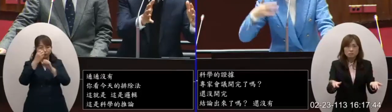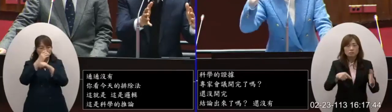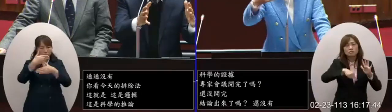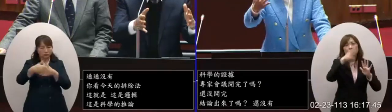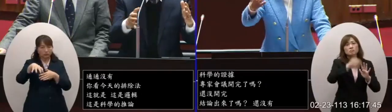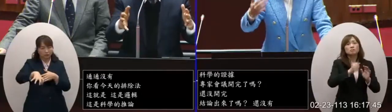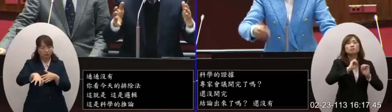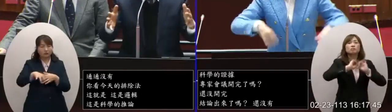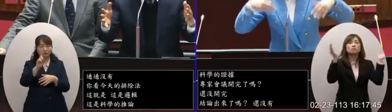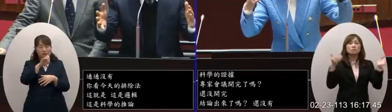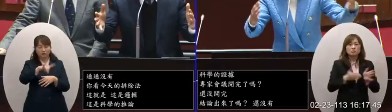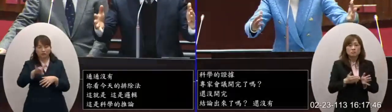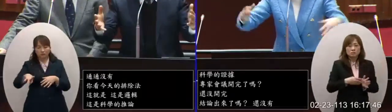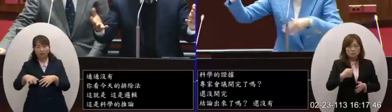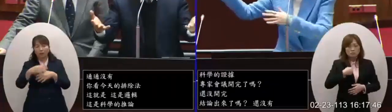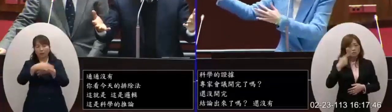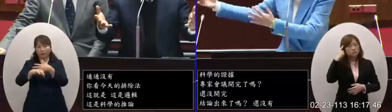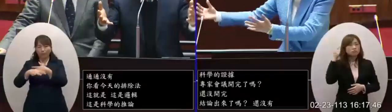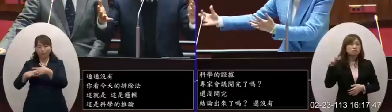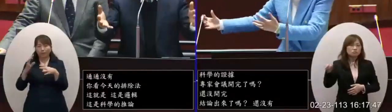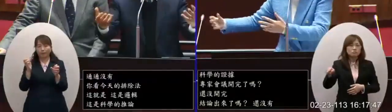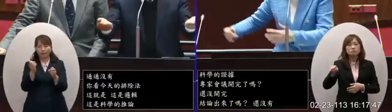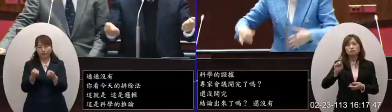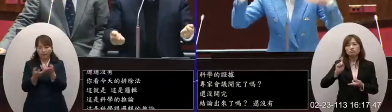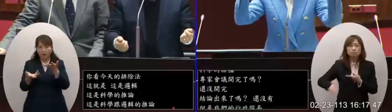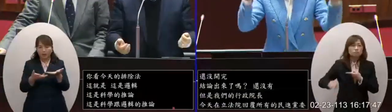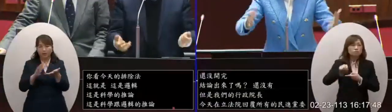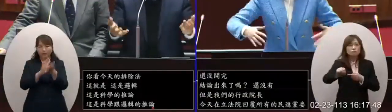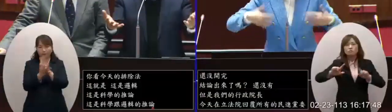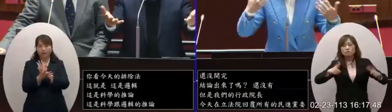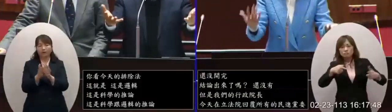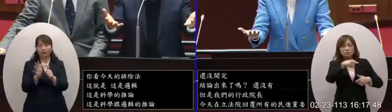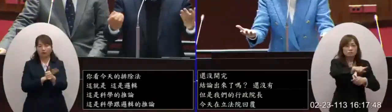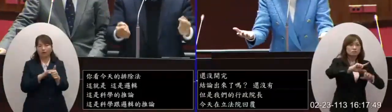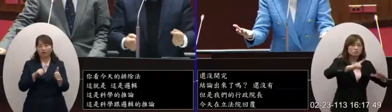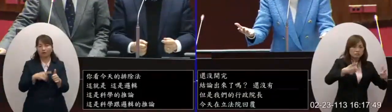都说我自己 哪一个地方出现问题才会有。